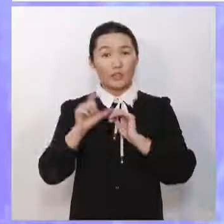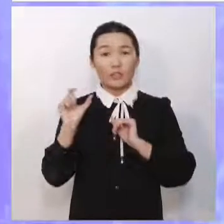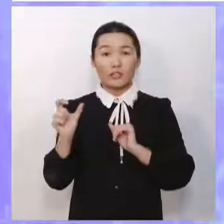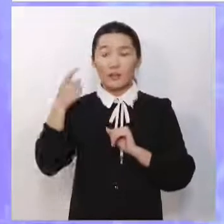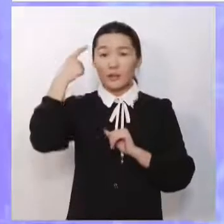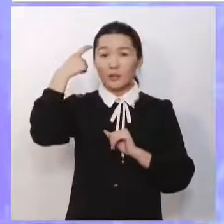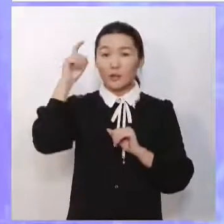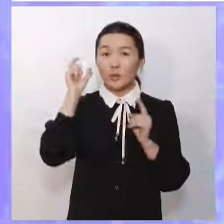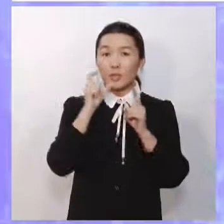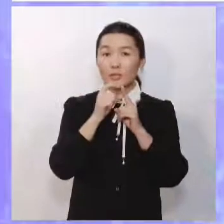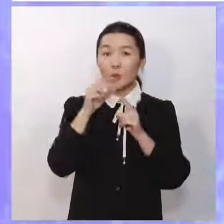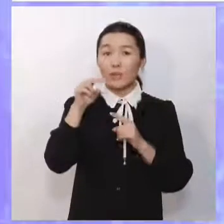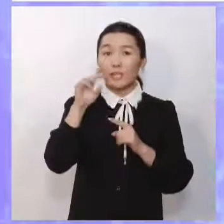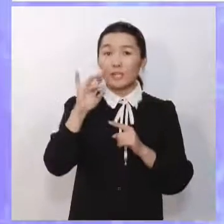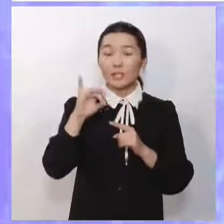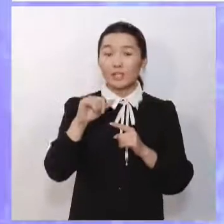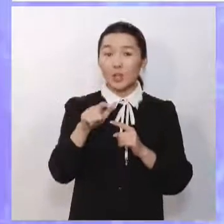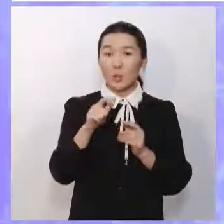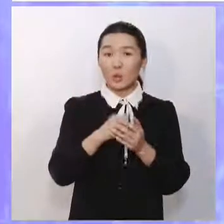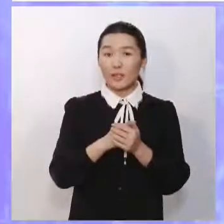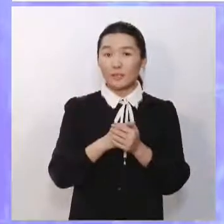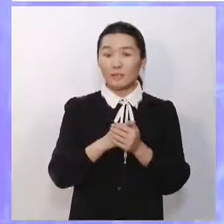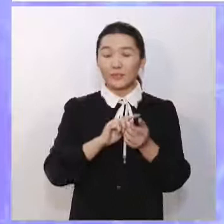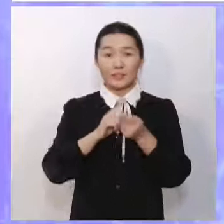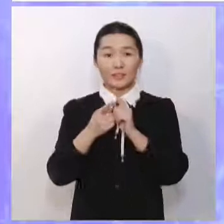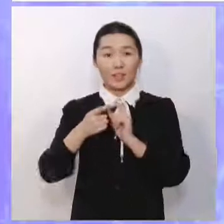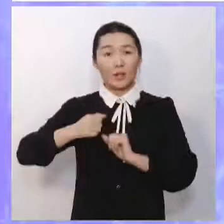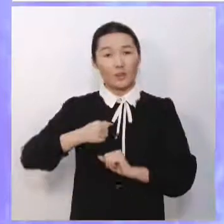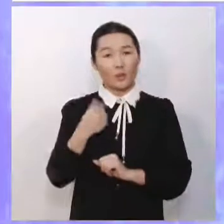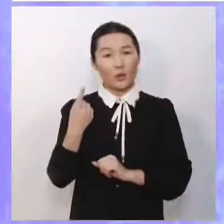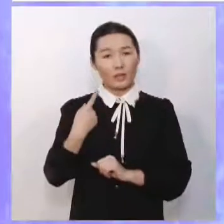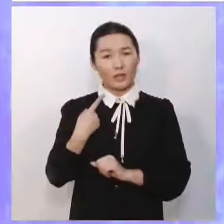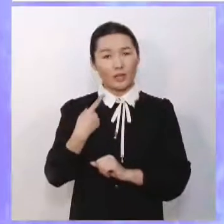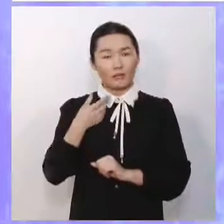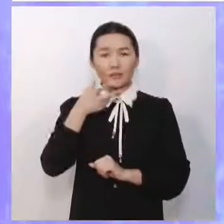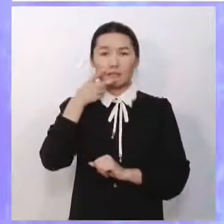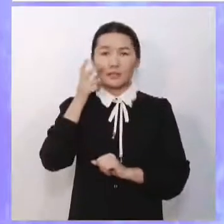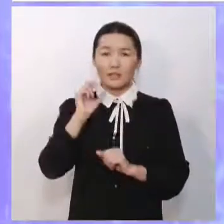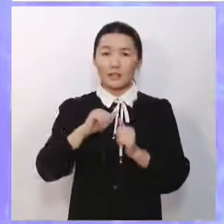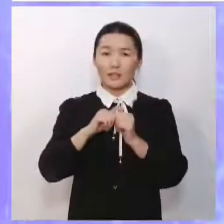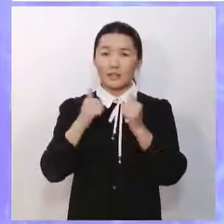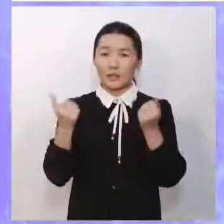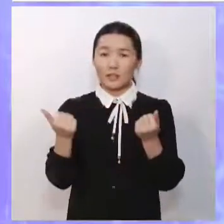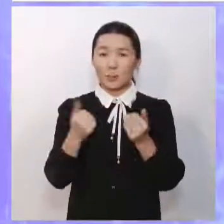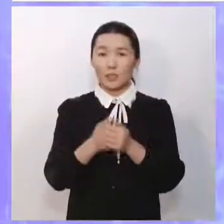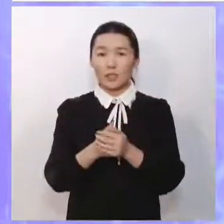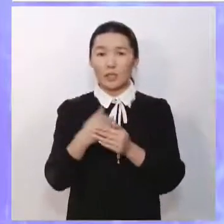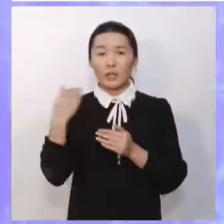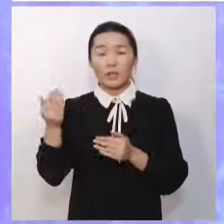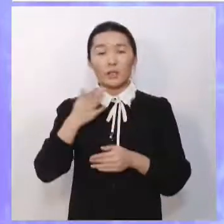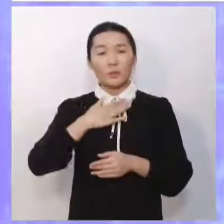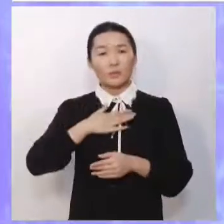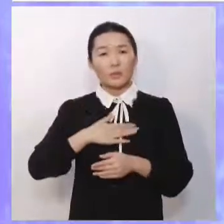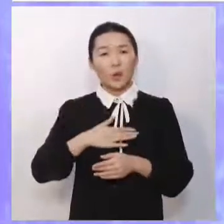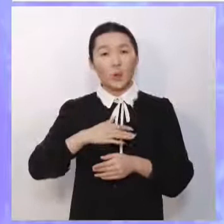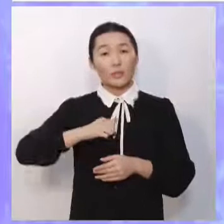придумал слово «друг». Стал друга ждать и тосковать в разлуке. Ему спокойно за